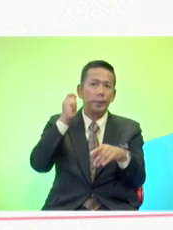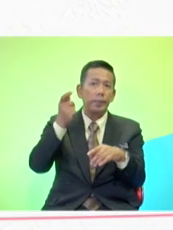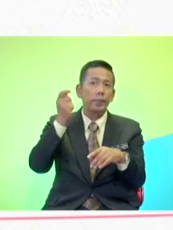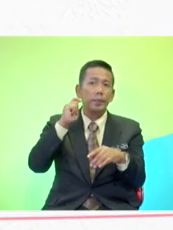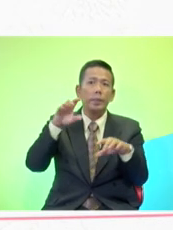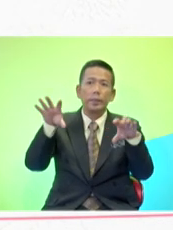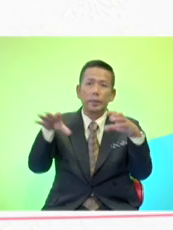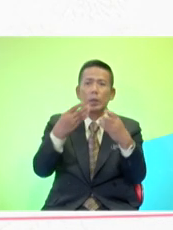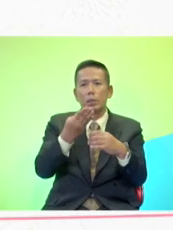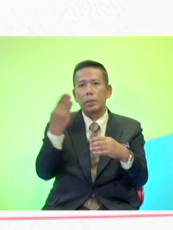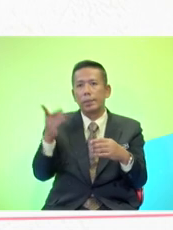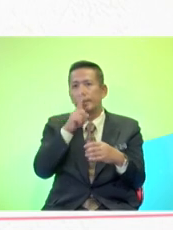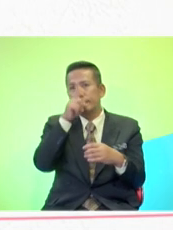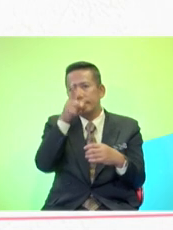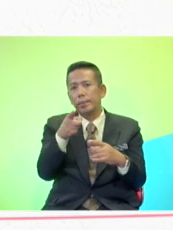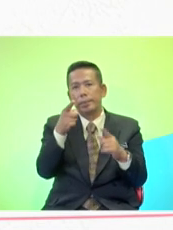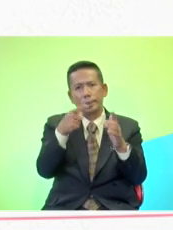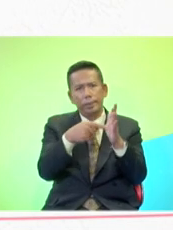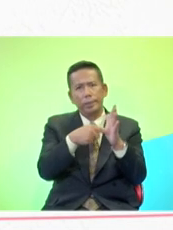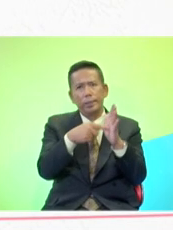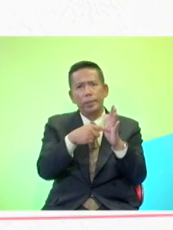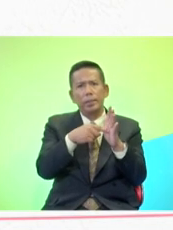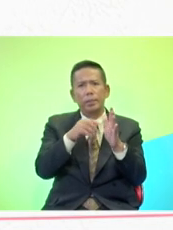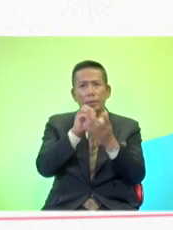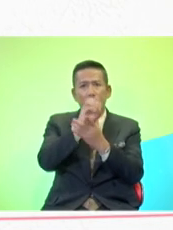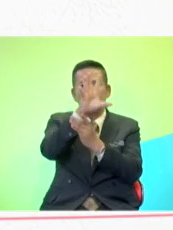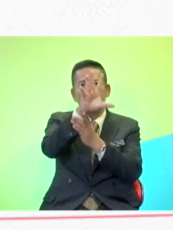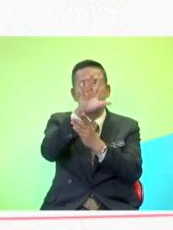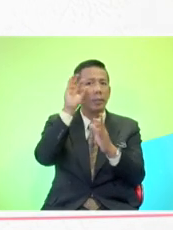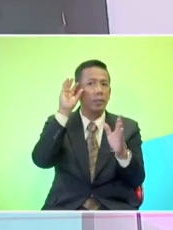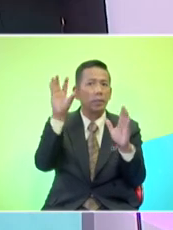buat maujud yang kedua ini adalah dari segi itu Buat slide